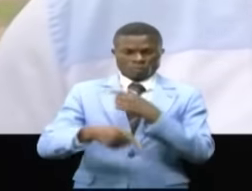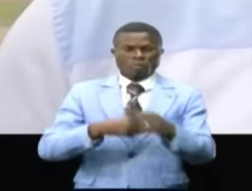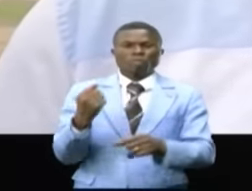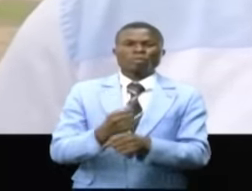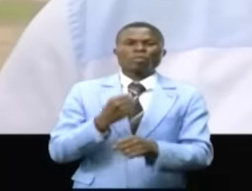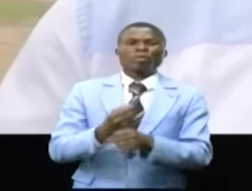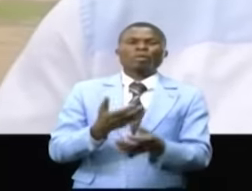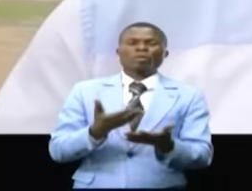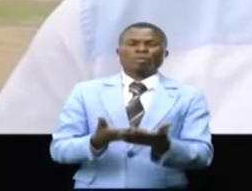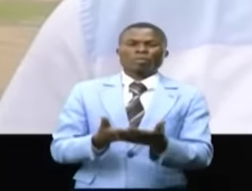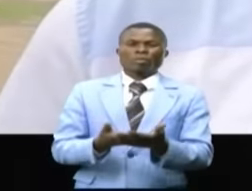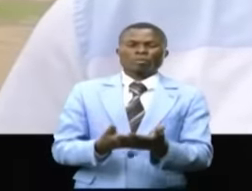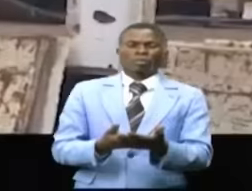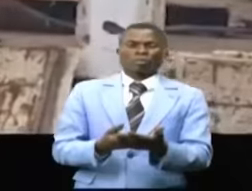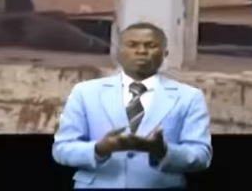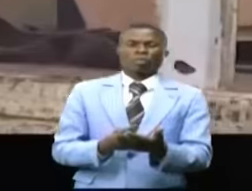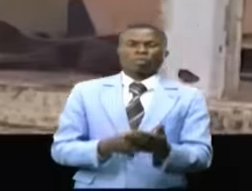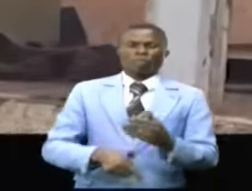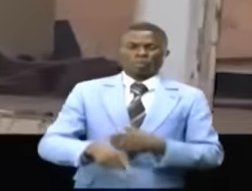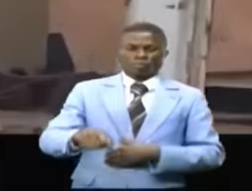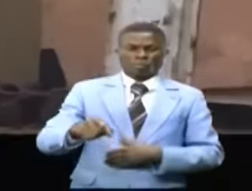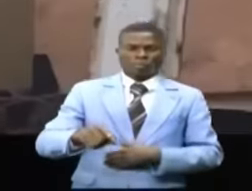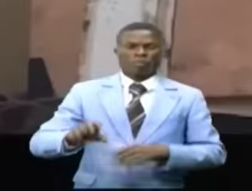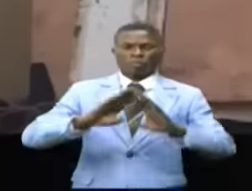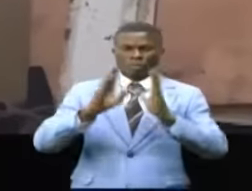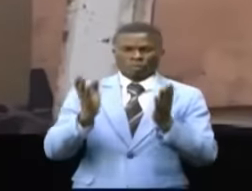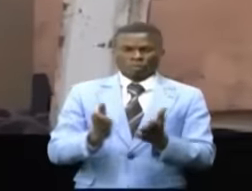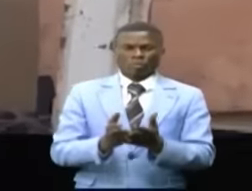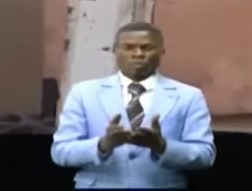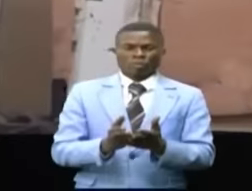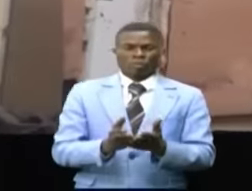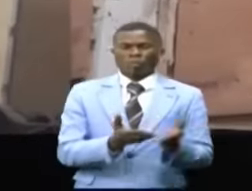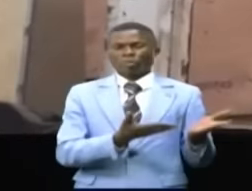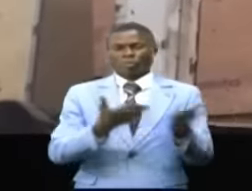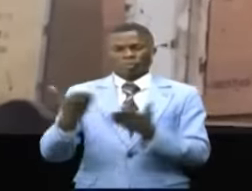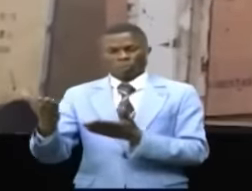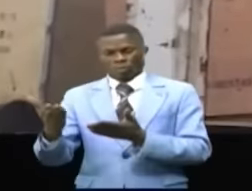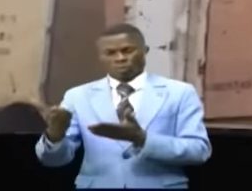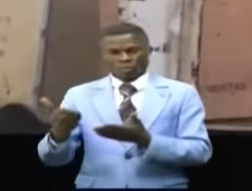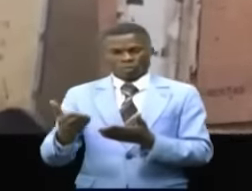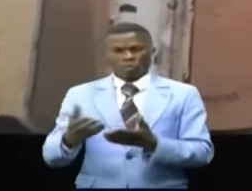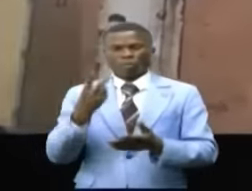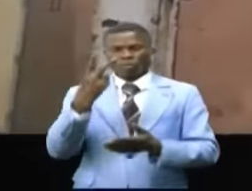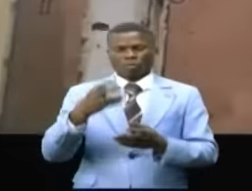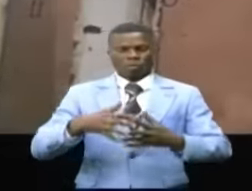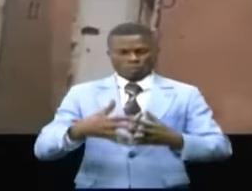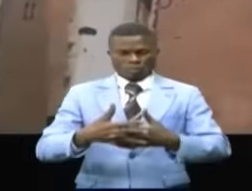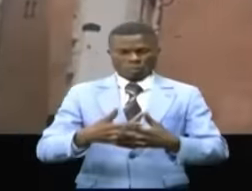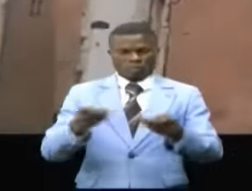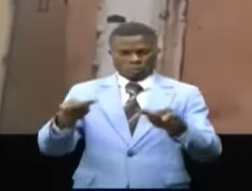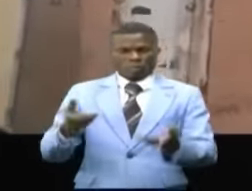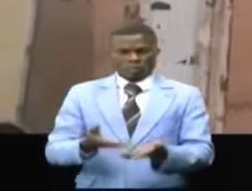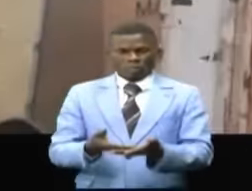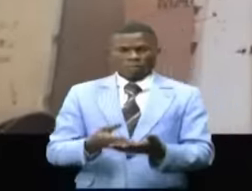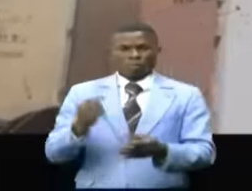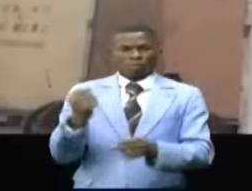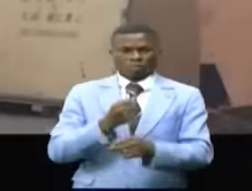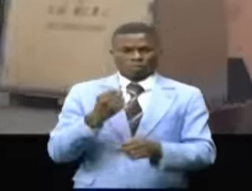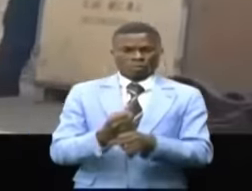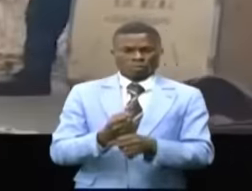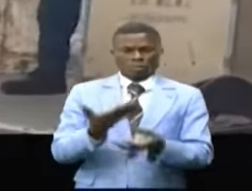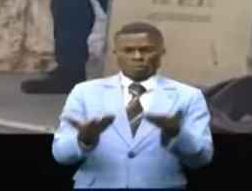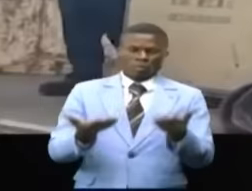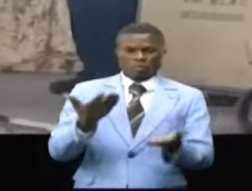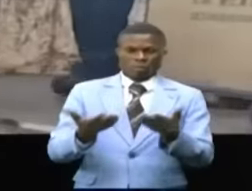service dans le prochain jour. Avec toutes les manutentions et l'acheminement de ces deux moteurs sur les lieux, ces opérations peuvent